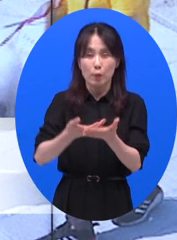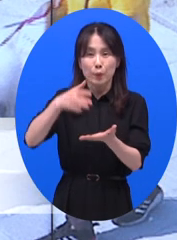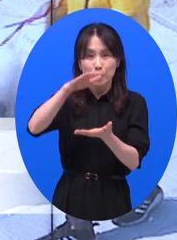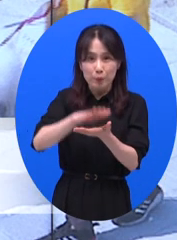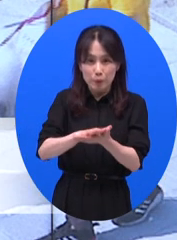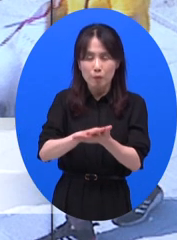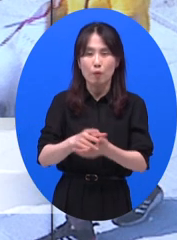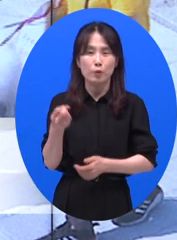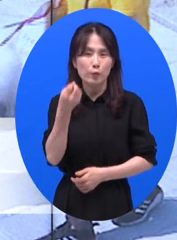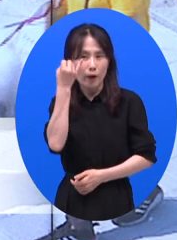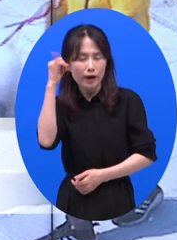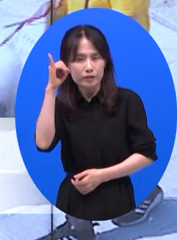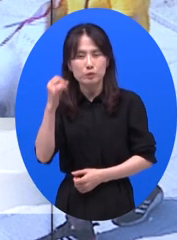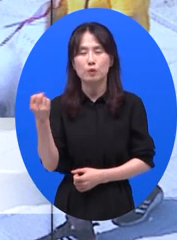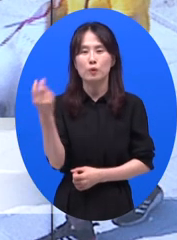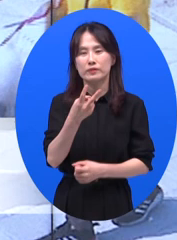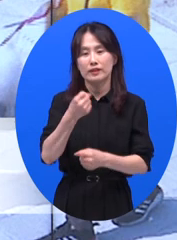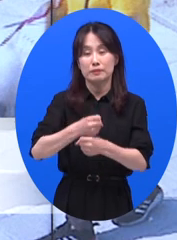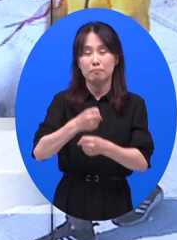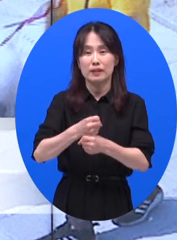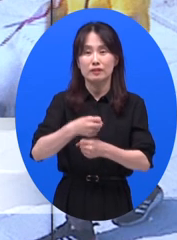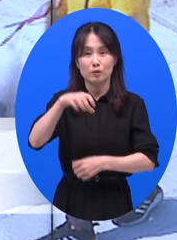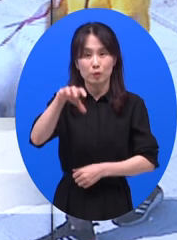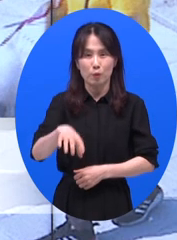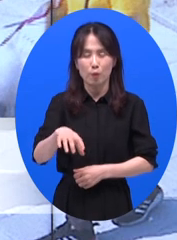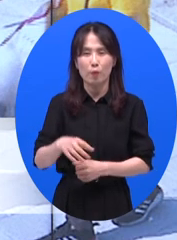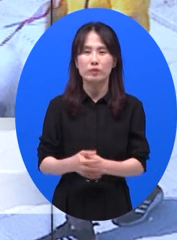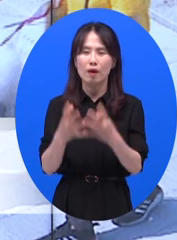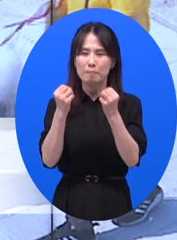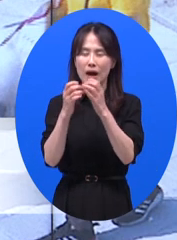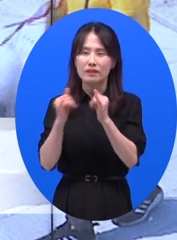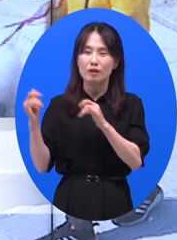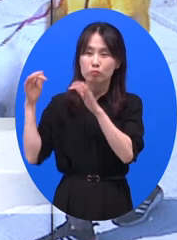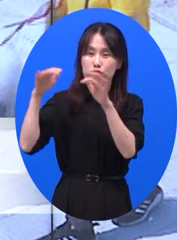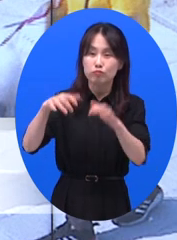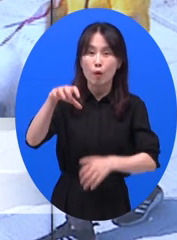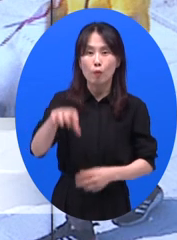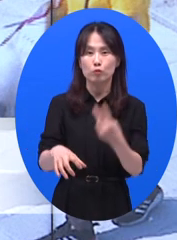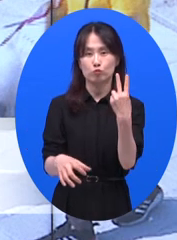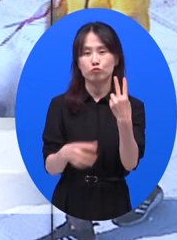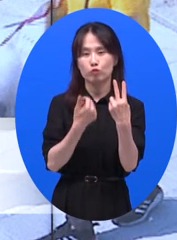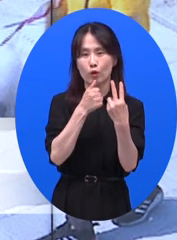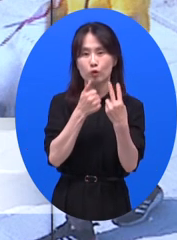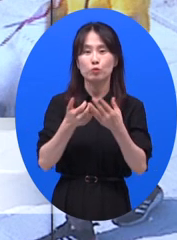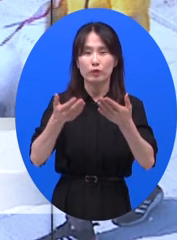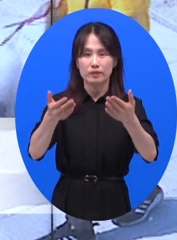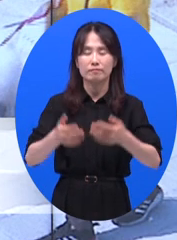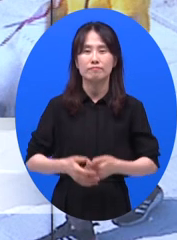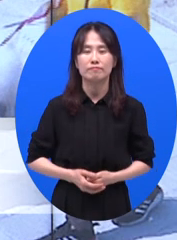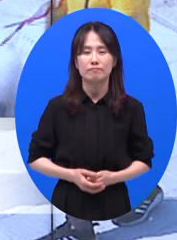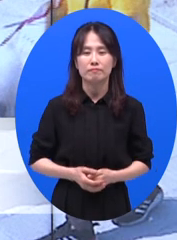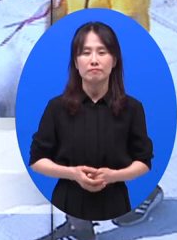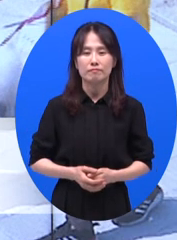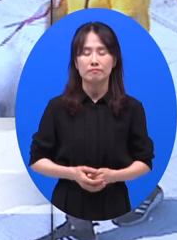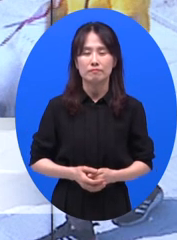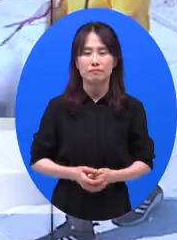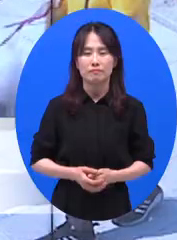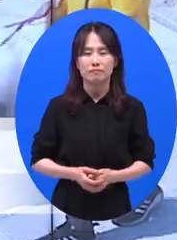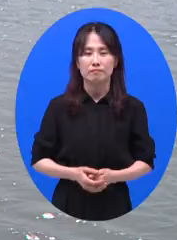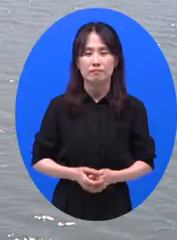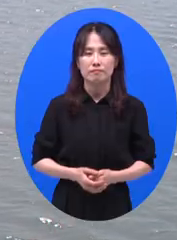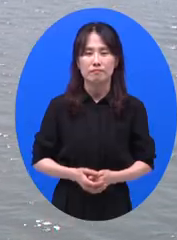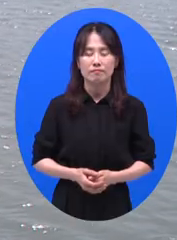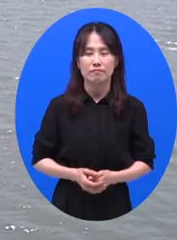새롭게 단장 하거나 번뜩이는 아이디어로 다시 태어나며 핫 플레이스로 급부상 중에 두 곳을 이슬비 기자가 다녀왔습니다